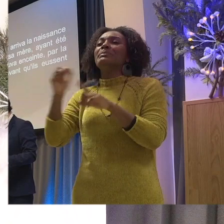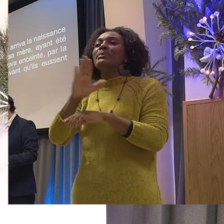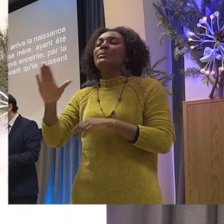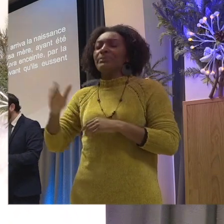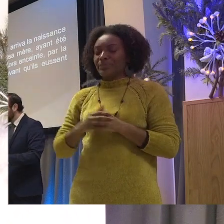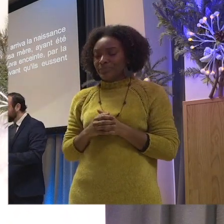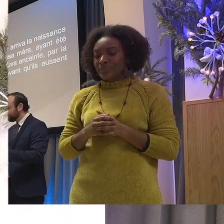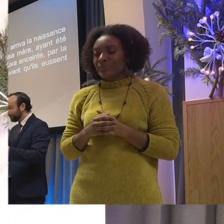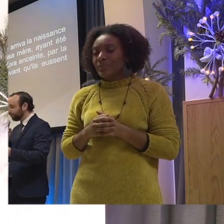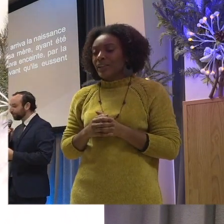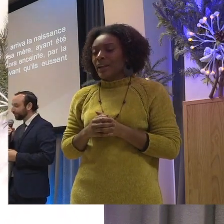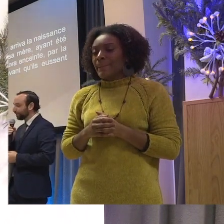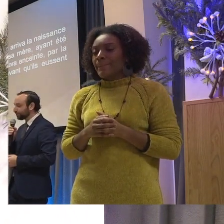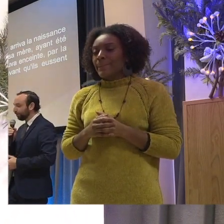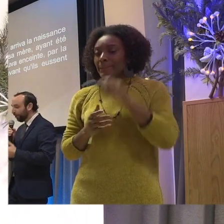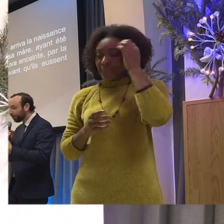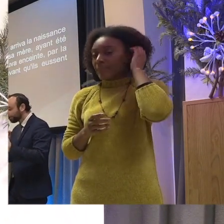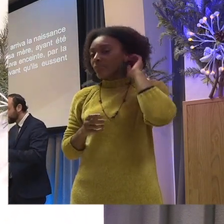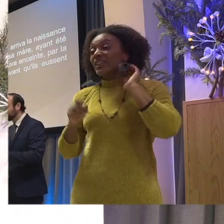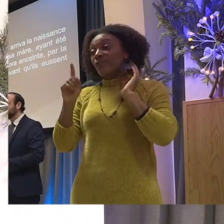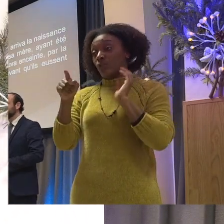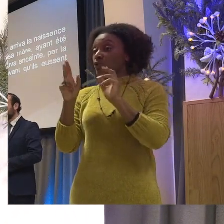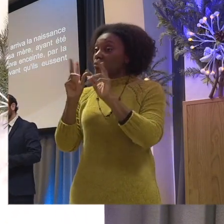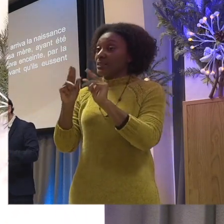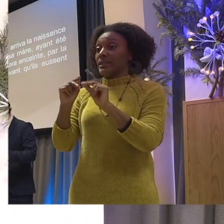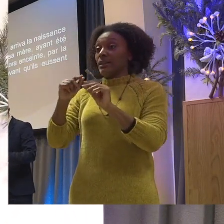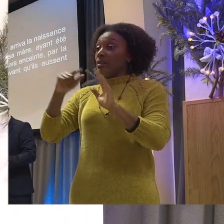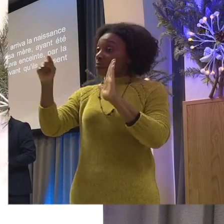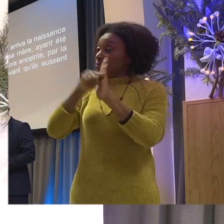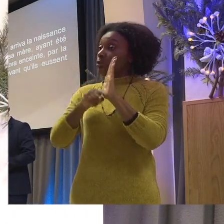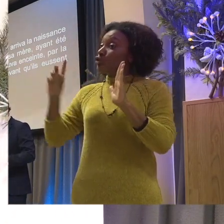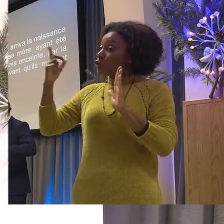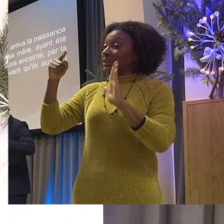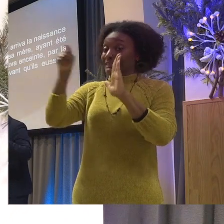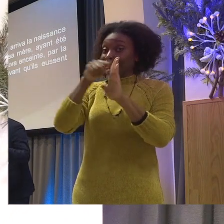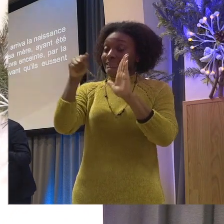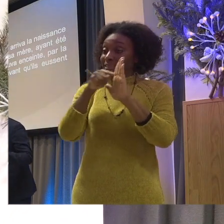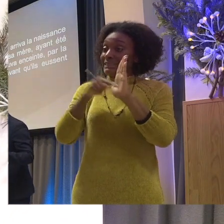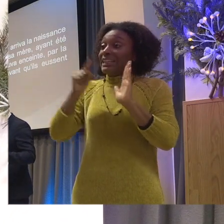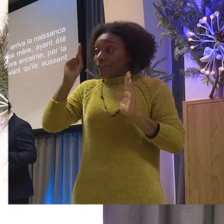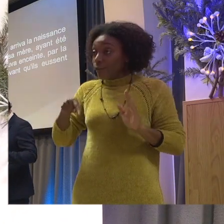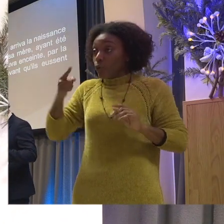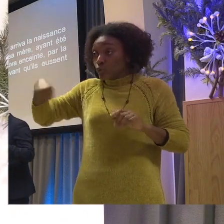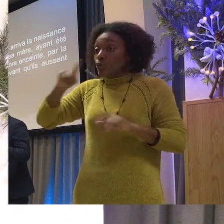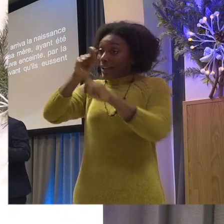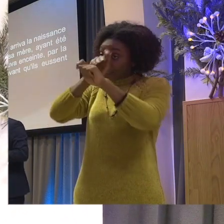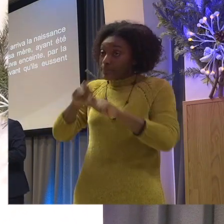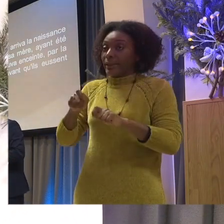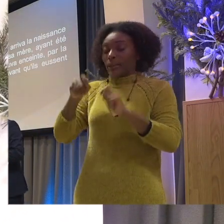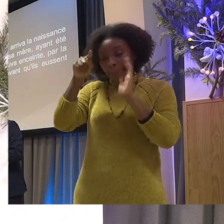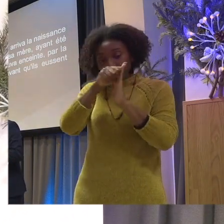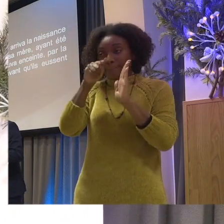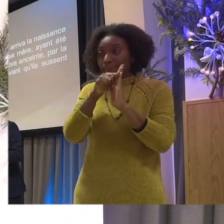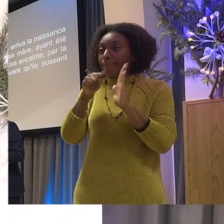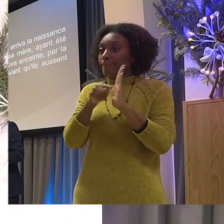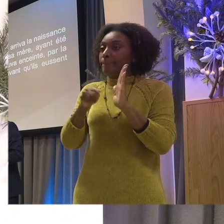pour cela, avant que nous parlions de ce vivre ensemble, l'ordre des choses établi par Dieu et que nous devons respecter dans la mesure du possible,